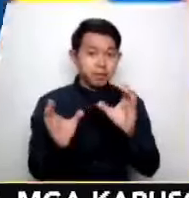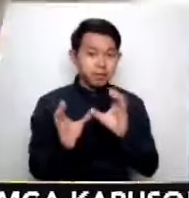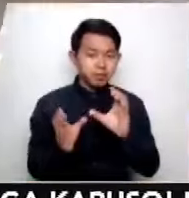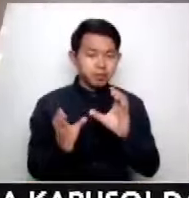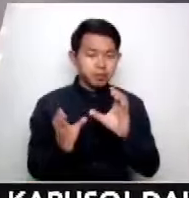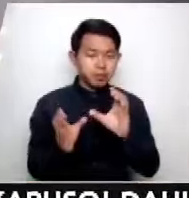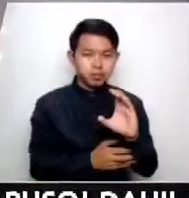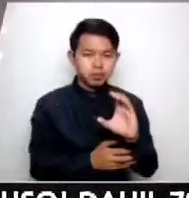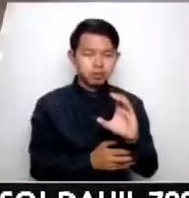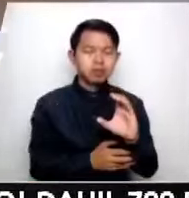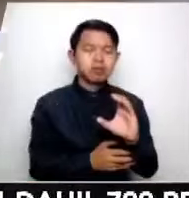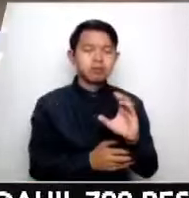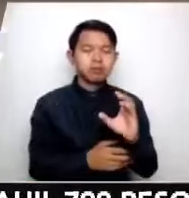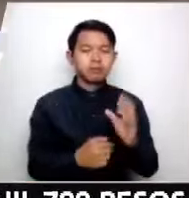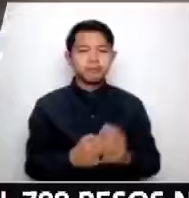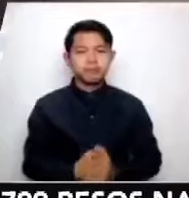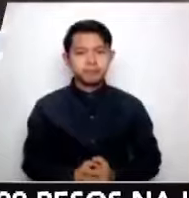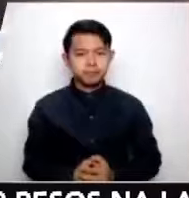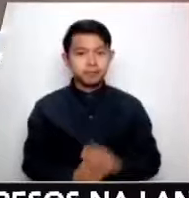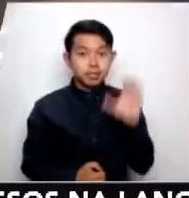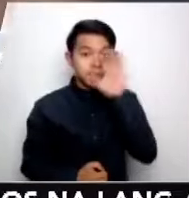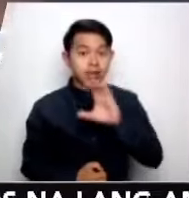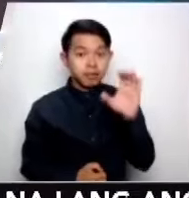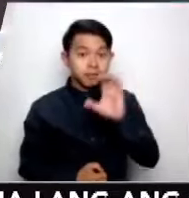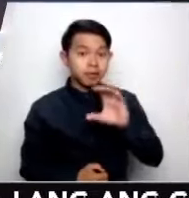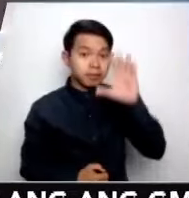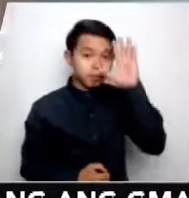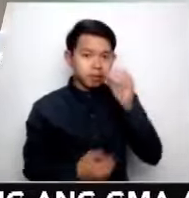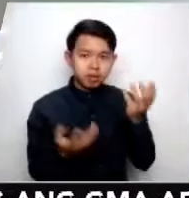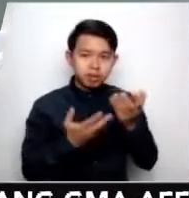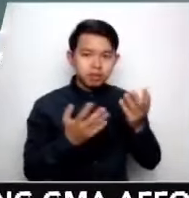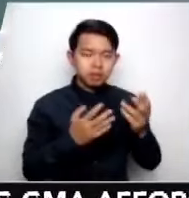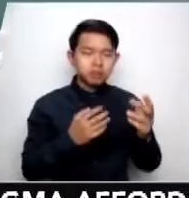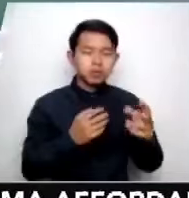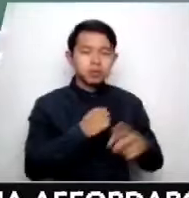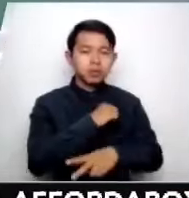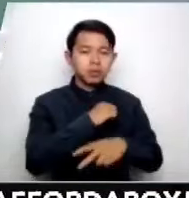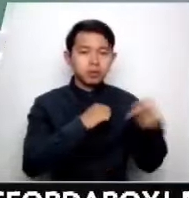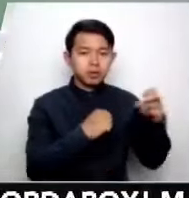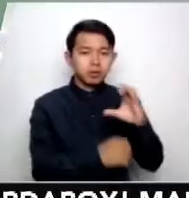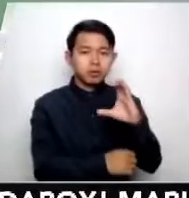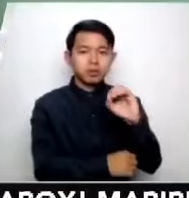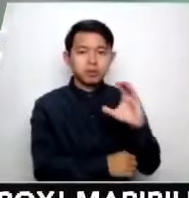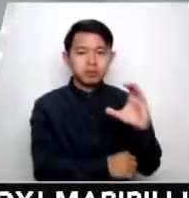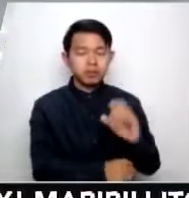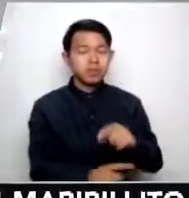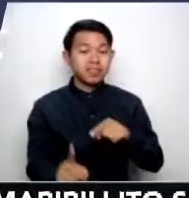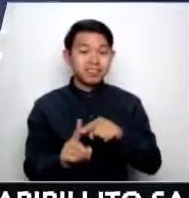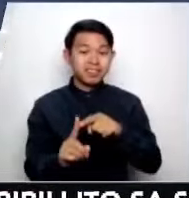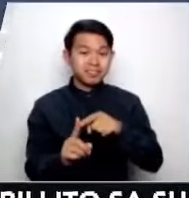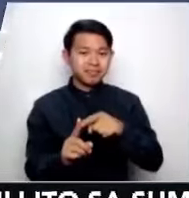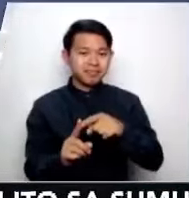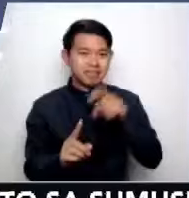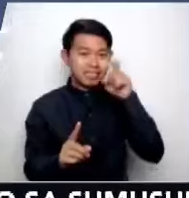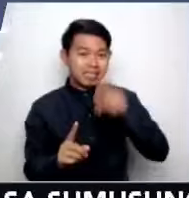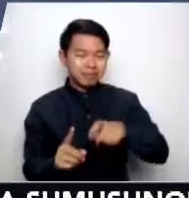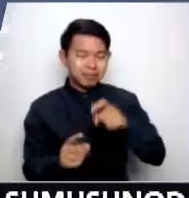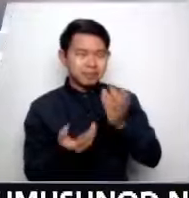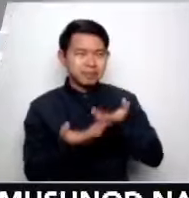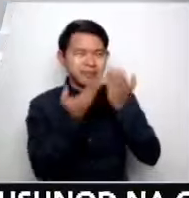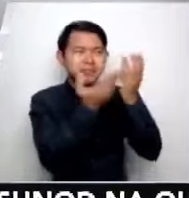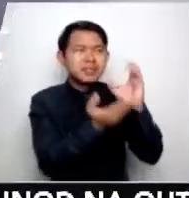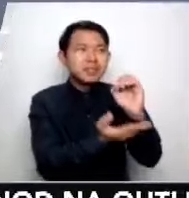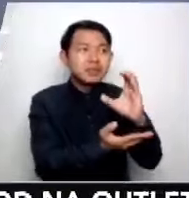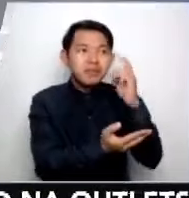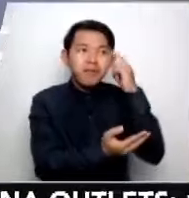report maghahain na si engineer Vicente hova ng kanyang certificate of candidacy sa pagka-mayor ng Himamaylan